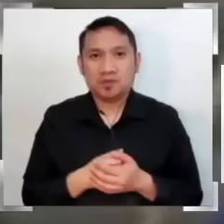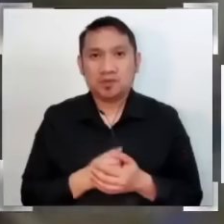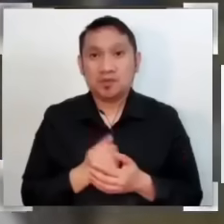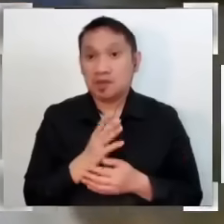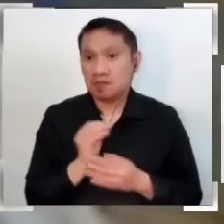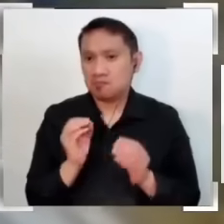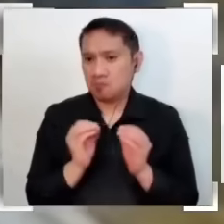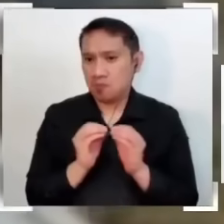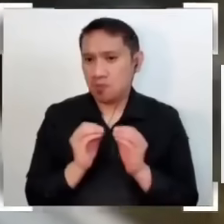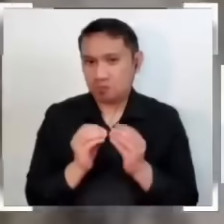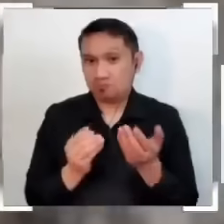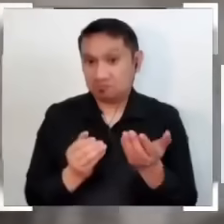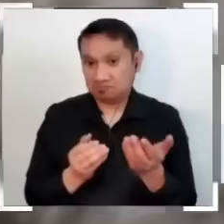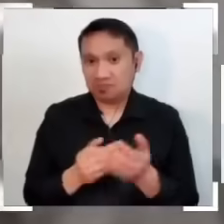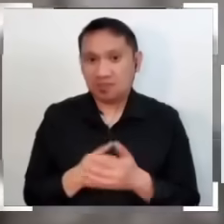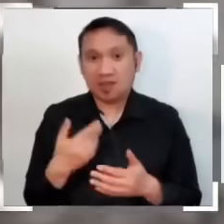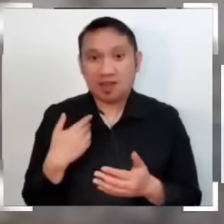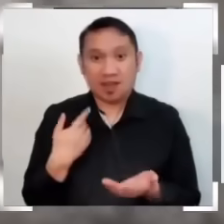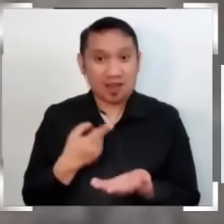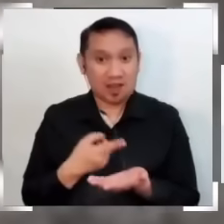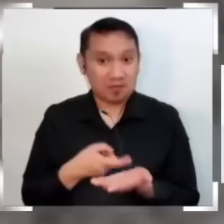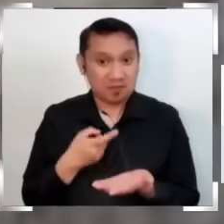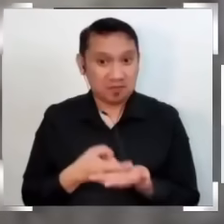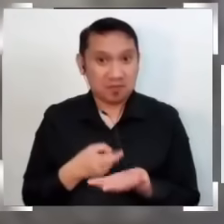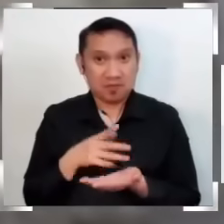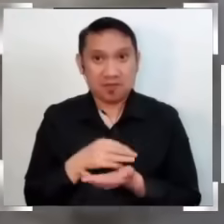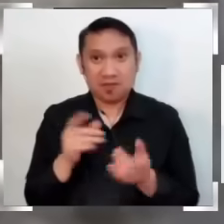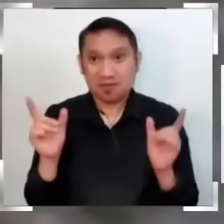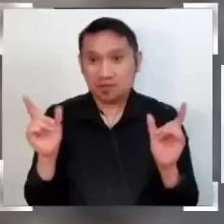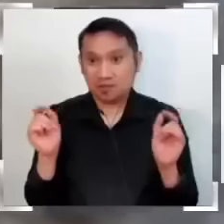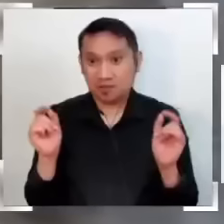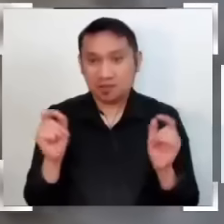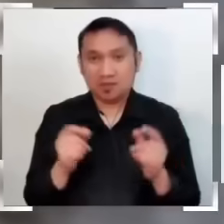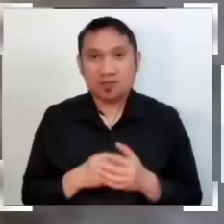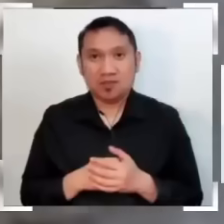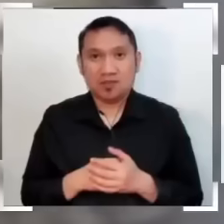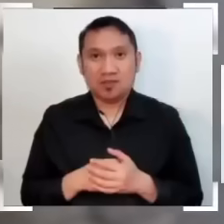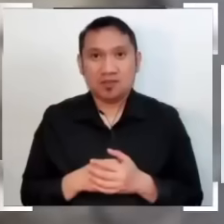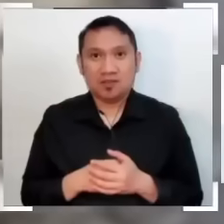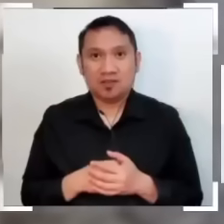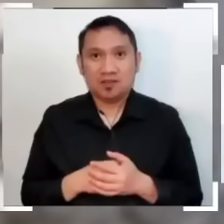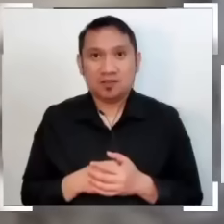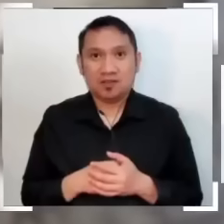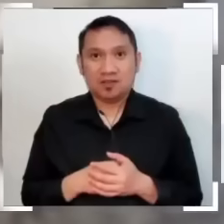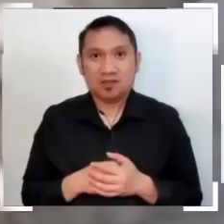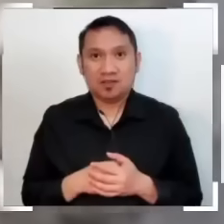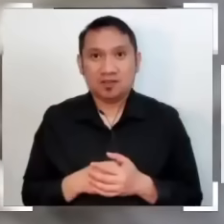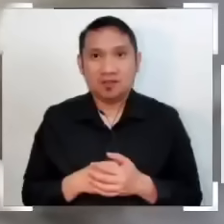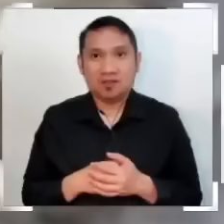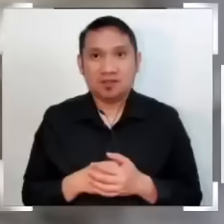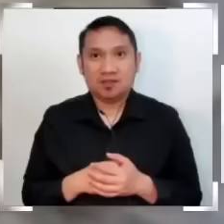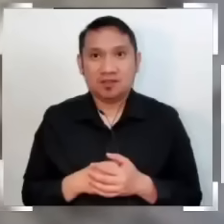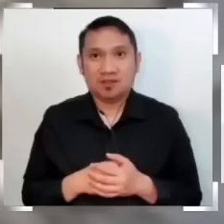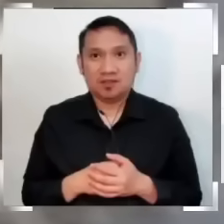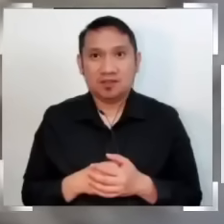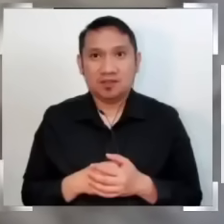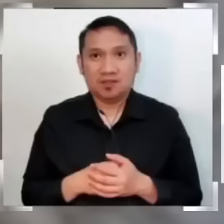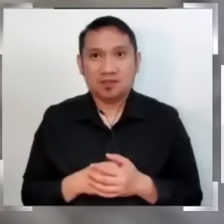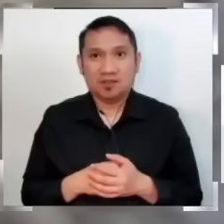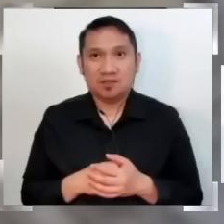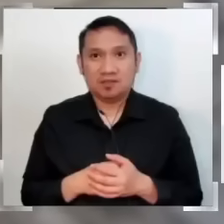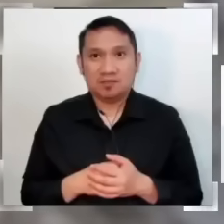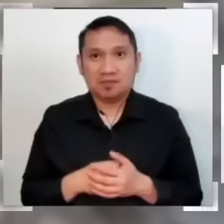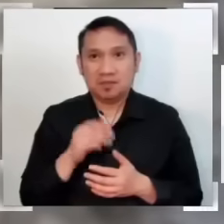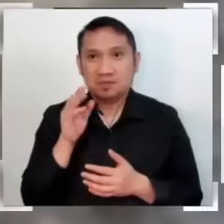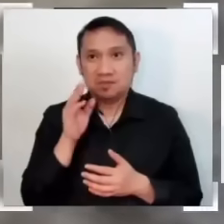more. May hipon at alimango rin. Sinipit yung kawayan. Biyak talaga mga idol. Biyak yung kawayan. Biyak yung kawayan.